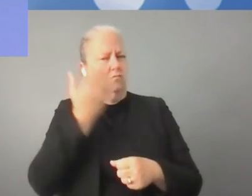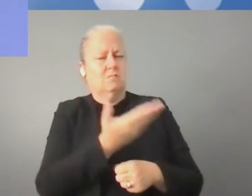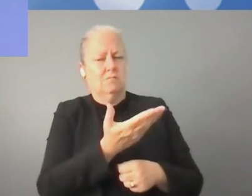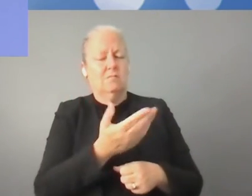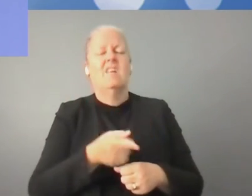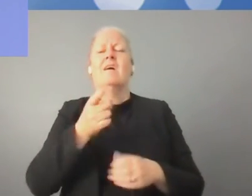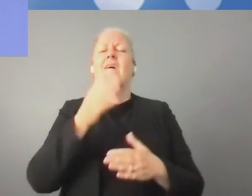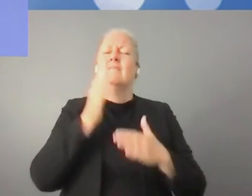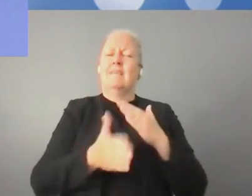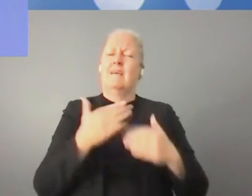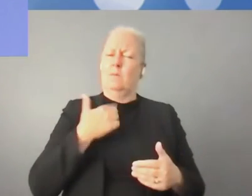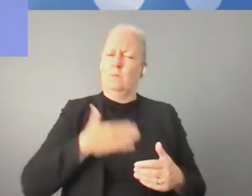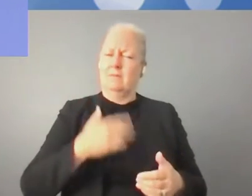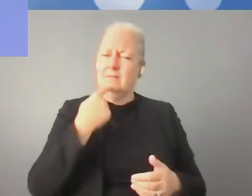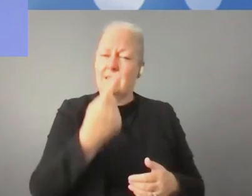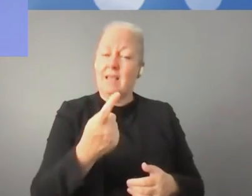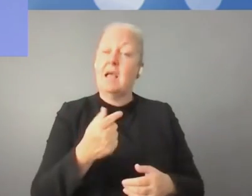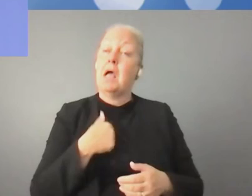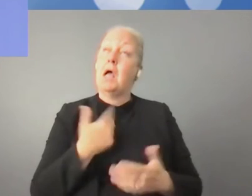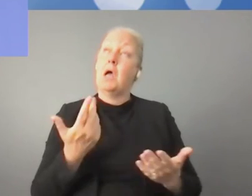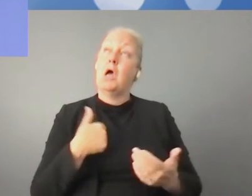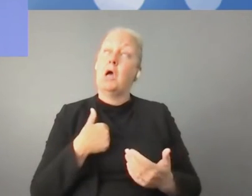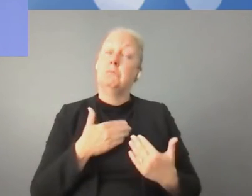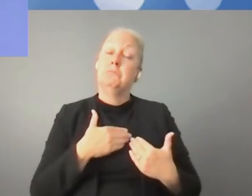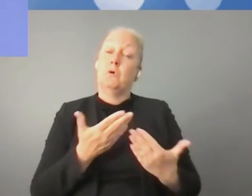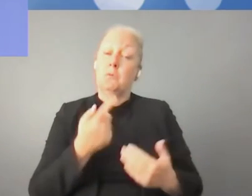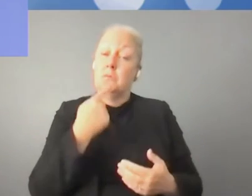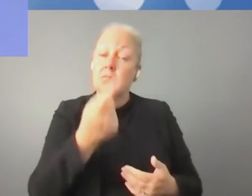инициатива, которая разыгрывается